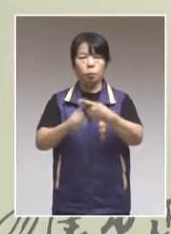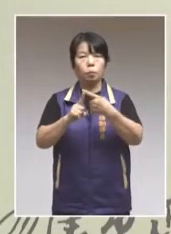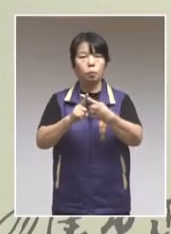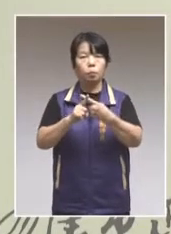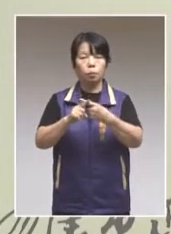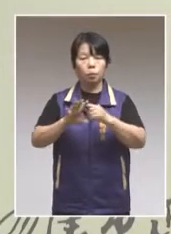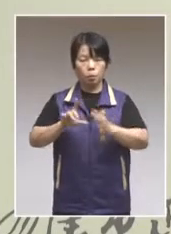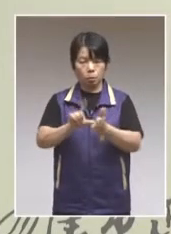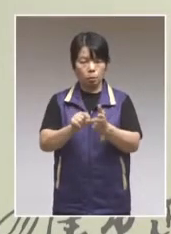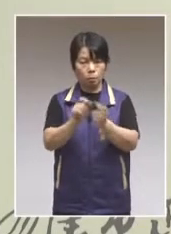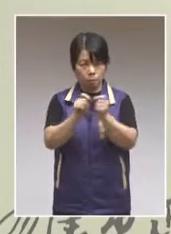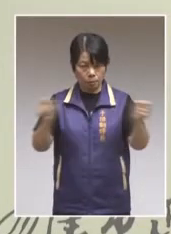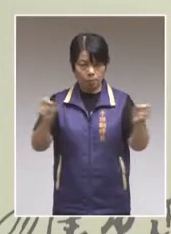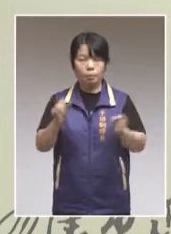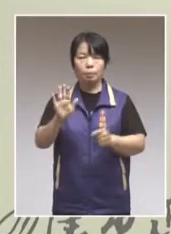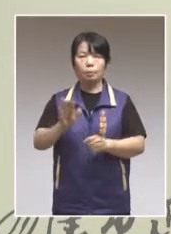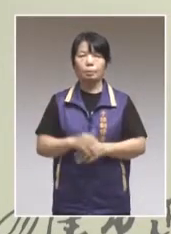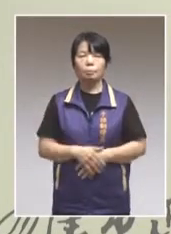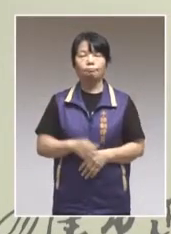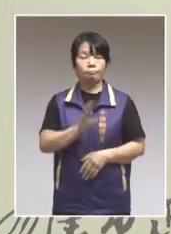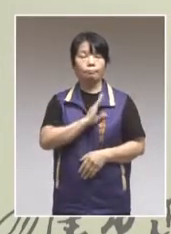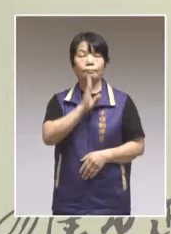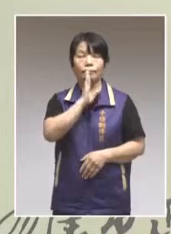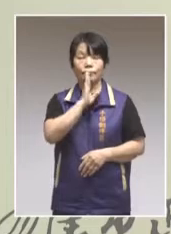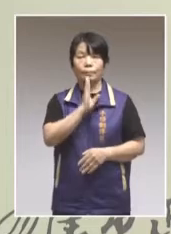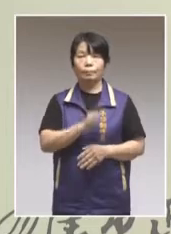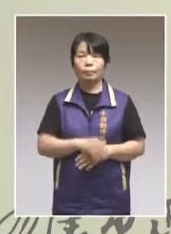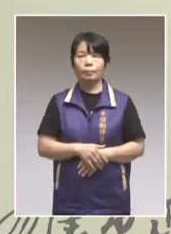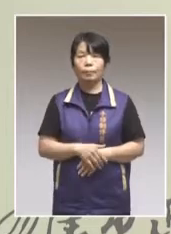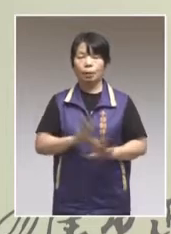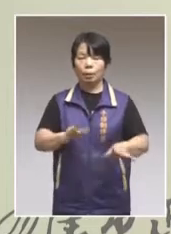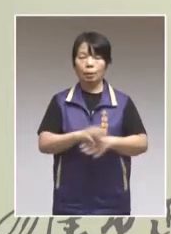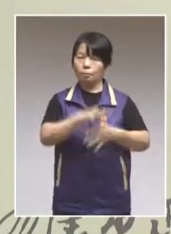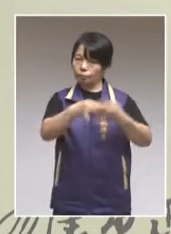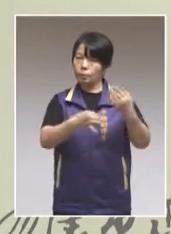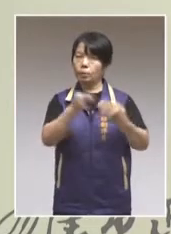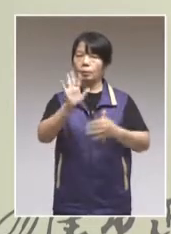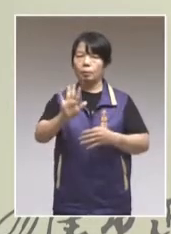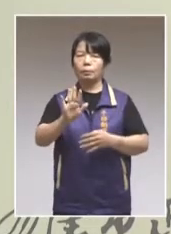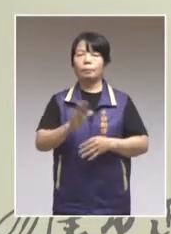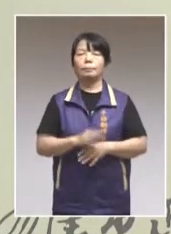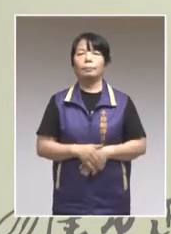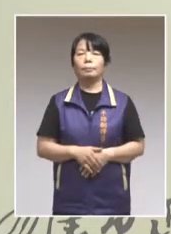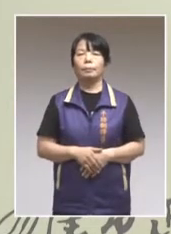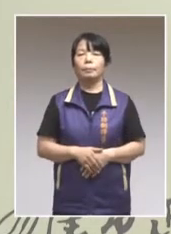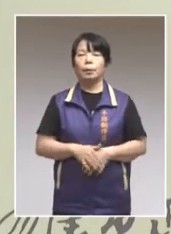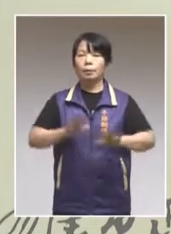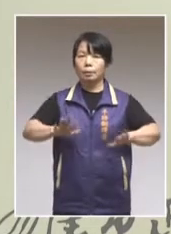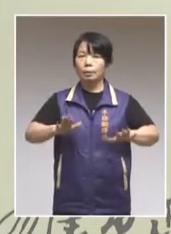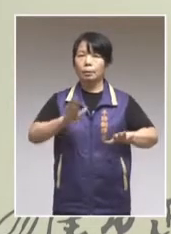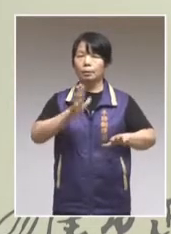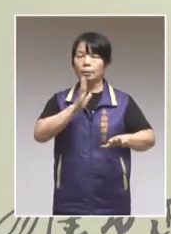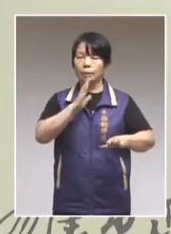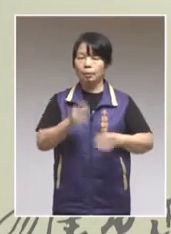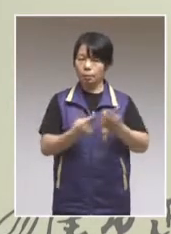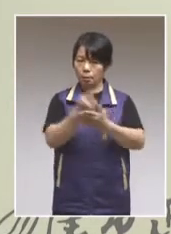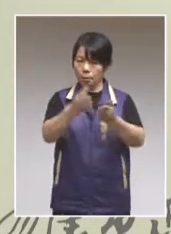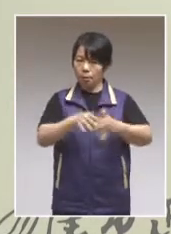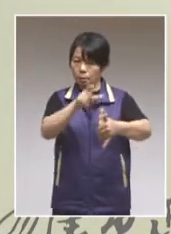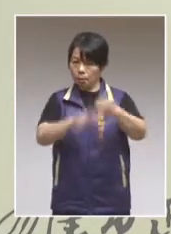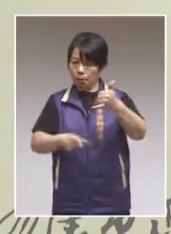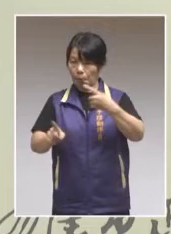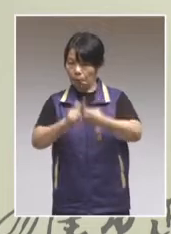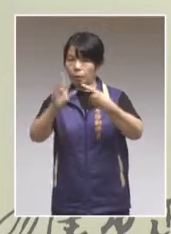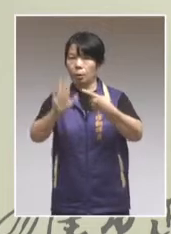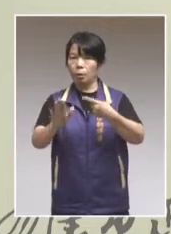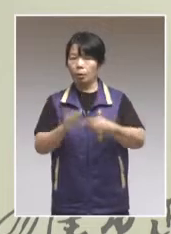经有一段很长的时间，当然也有我们这个 SOP。简单讲，我们现在大概几乎只要有个案，第一个问题